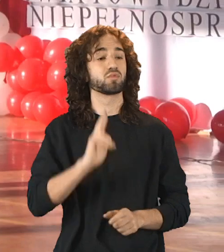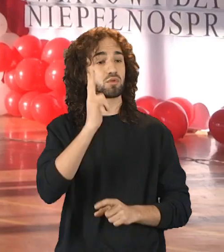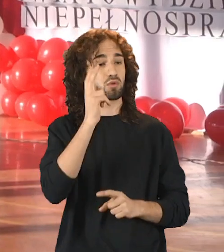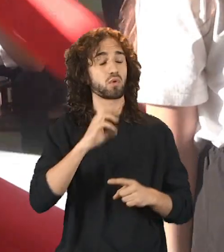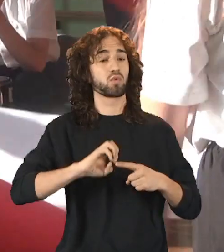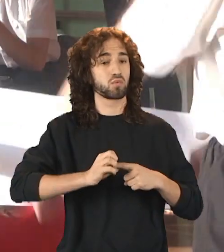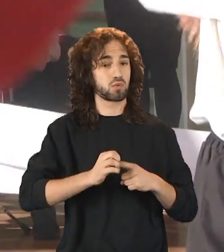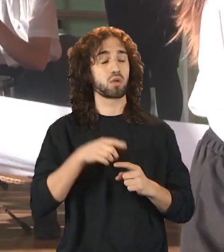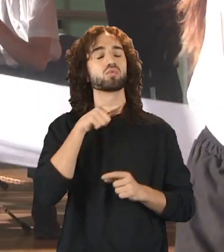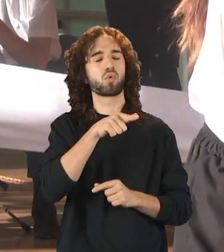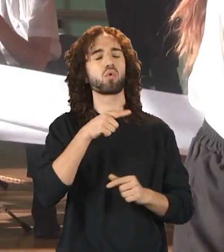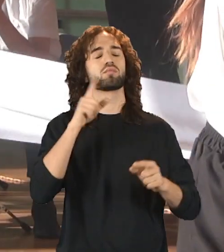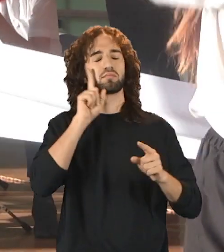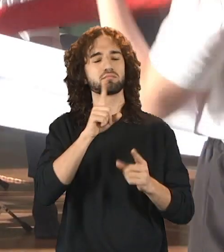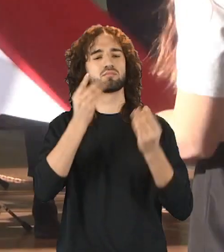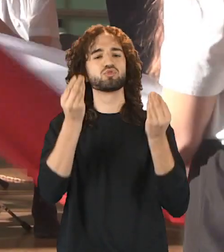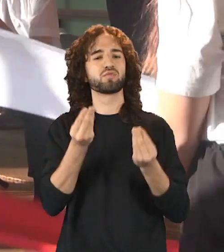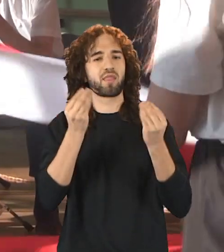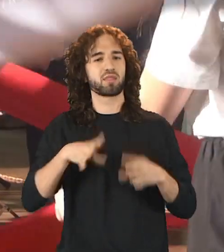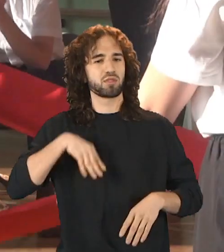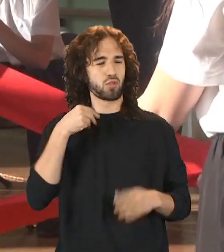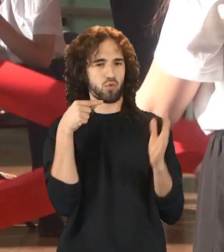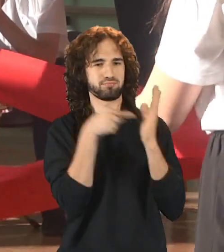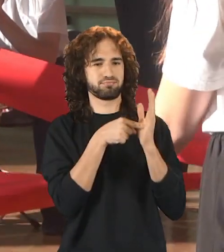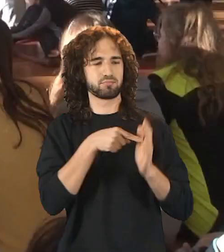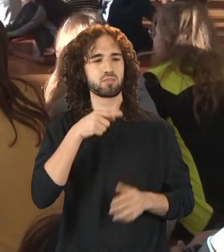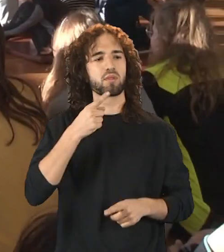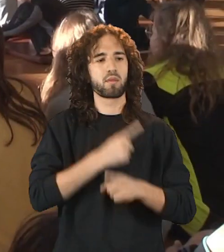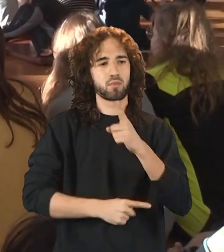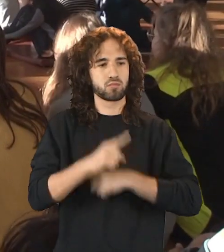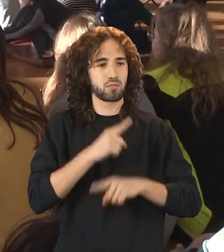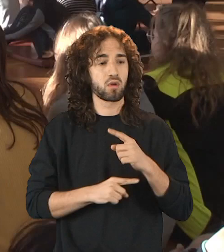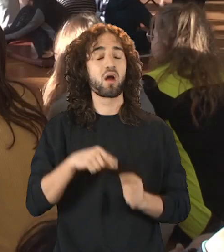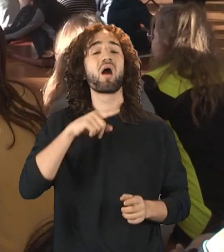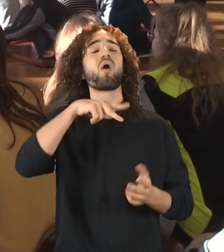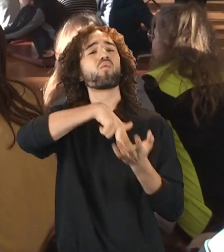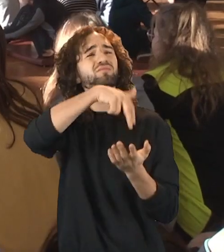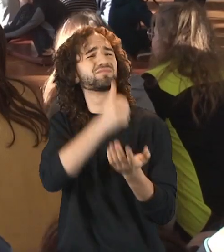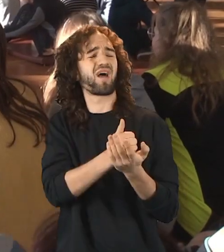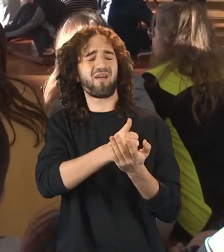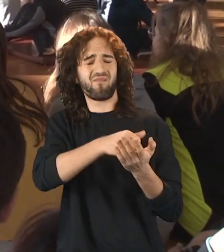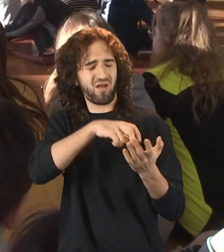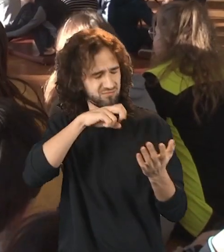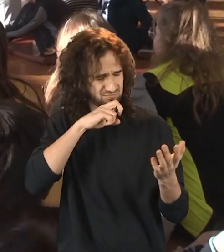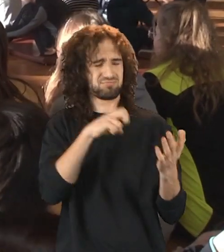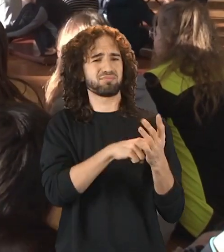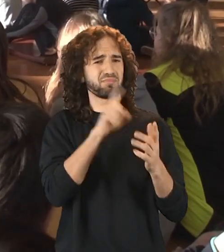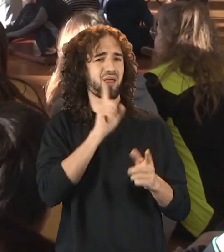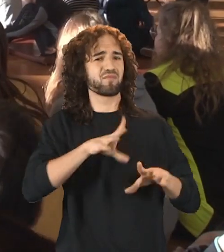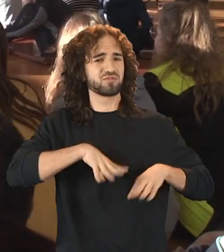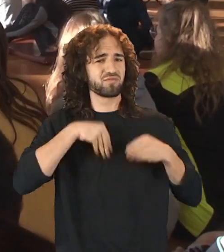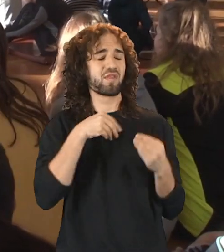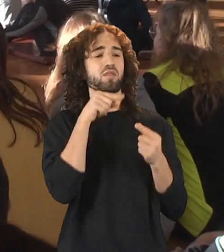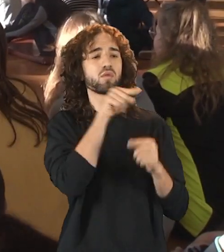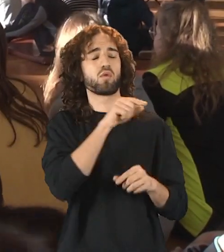Trzeciego grudnia obchodzimy Międzynarodowy Dzień Osób z Niepełnosprawnościami. Święto ustanowione zostało przez Zgromadzenie Ogólne